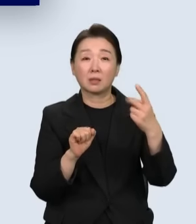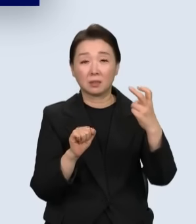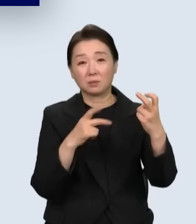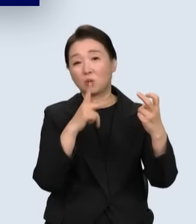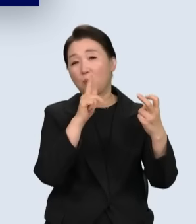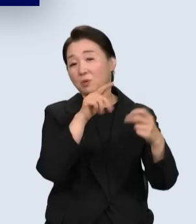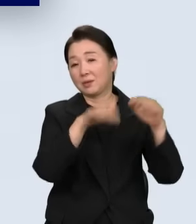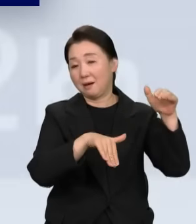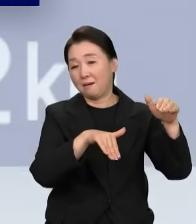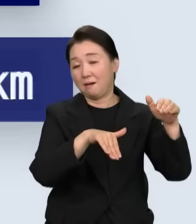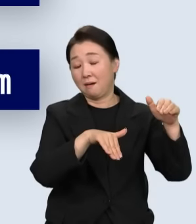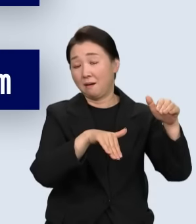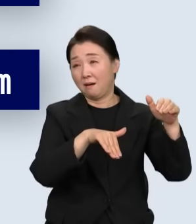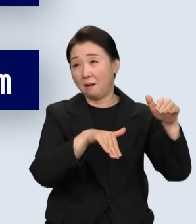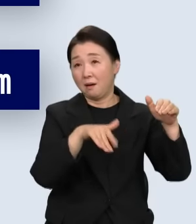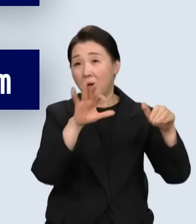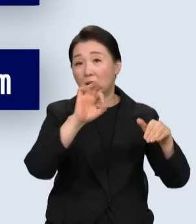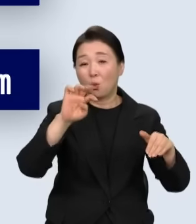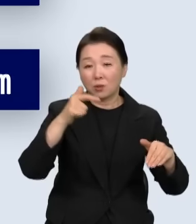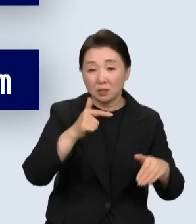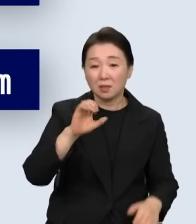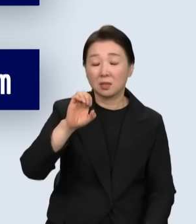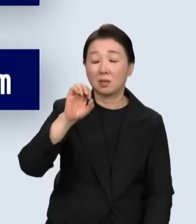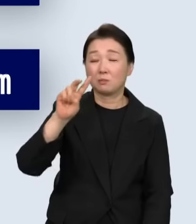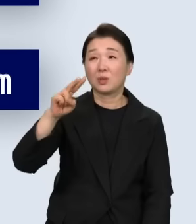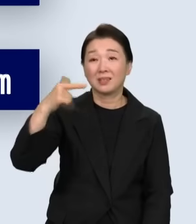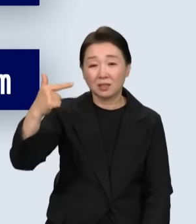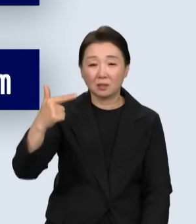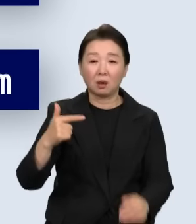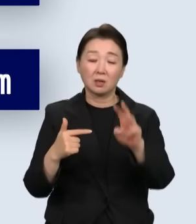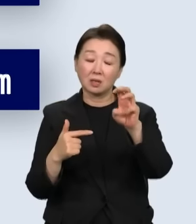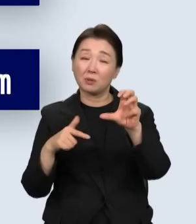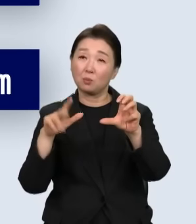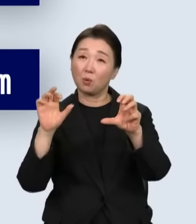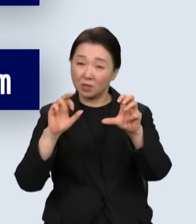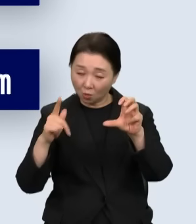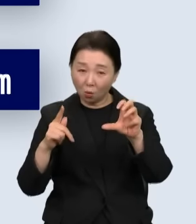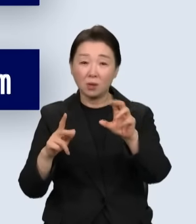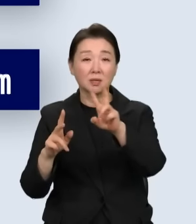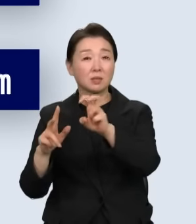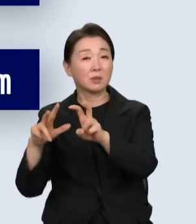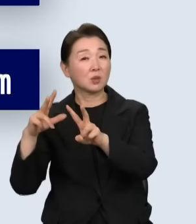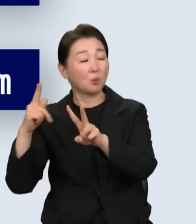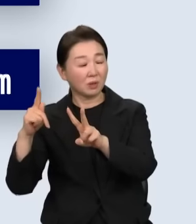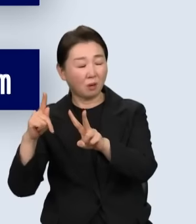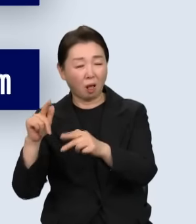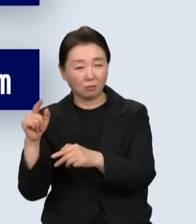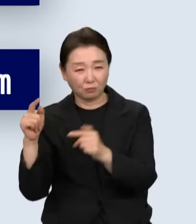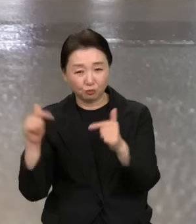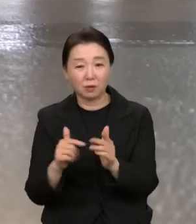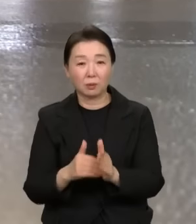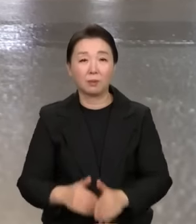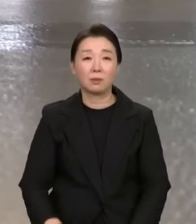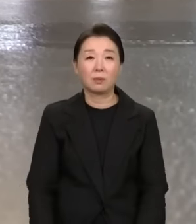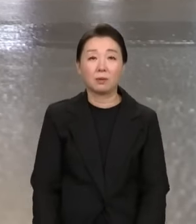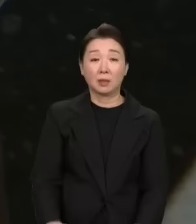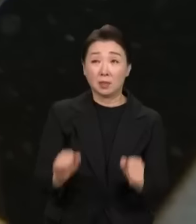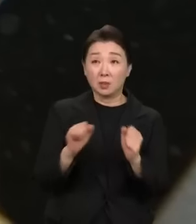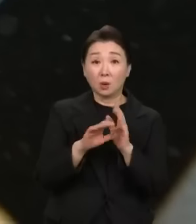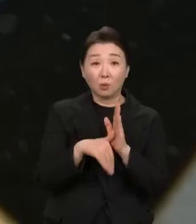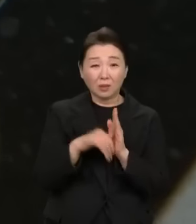났습니다. 아이오닉5와 EV6 역시 각각 35km, 22km를 덜 달렸습니다.